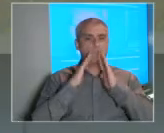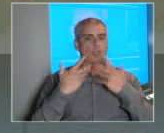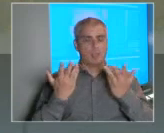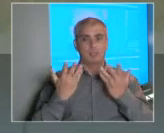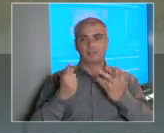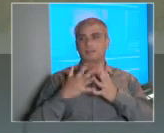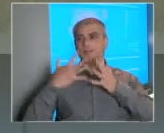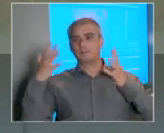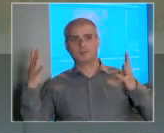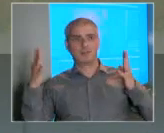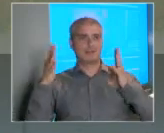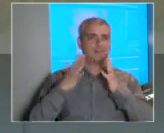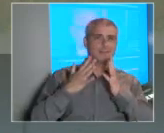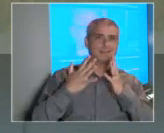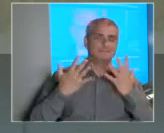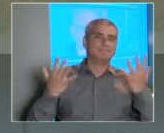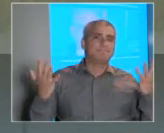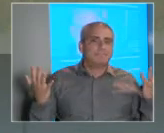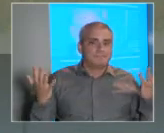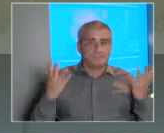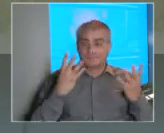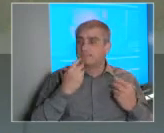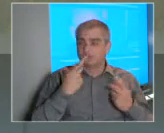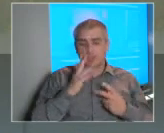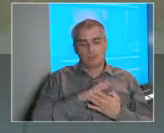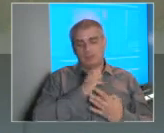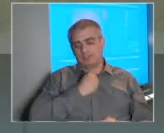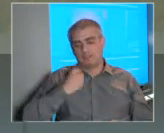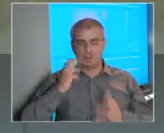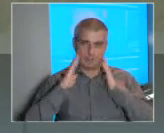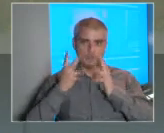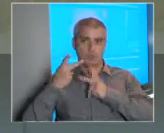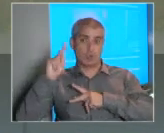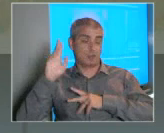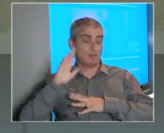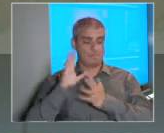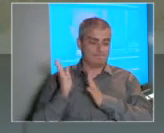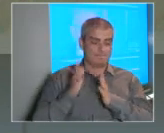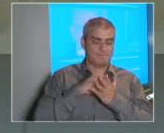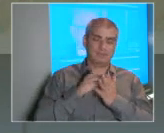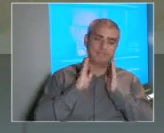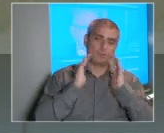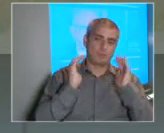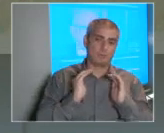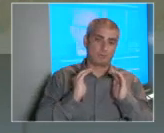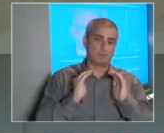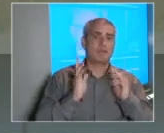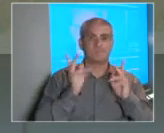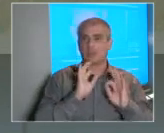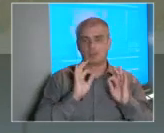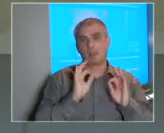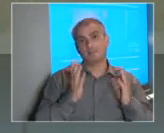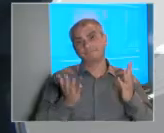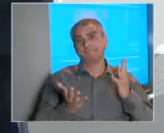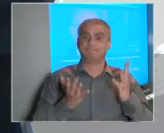בין אם גדול, בין אם קטן. ככל שהם יותר ימינה, אי אמון גדל, ככל שהם יותר למרכז, אי אמון קטן, ויש כאלה שעדיין